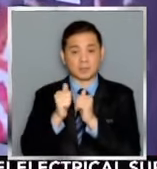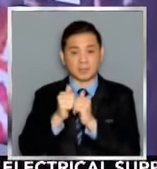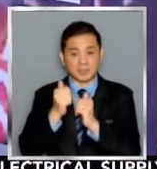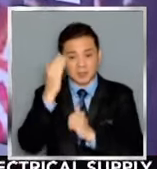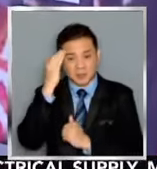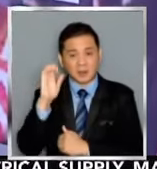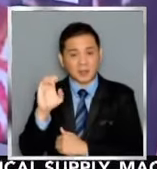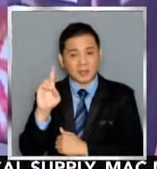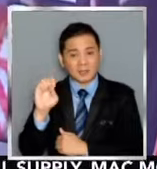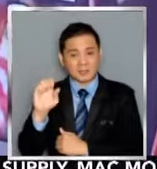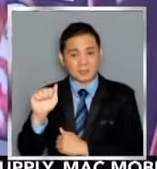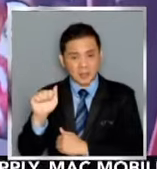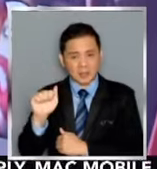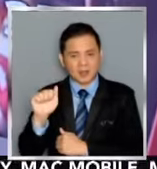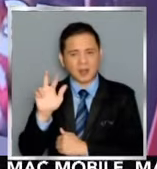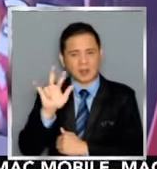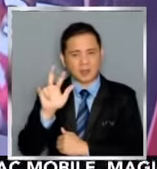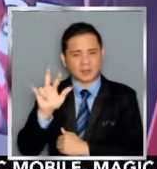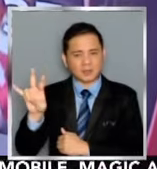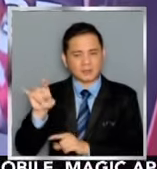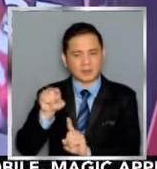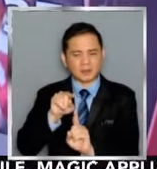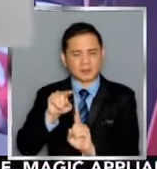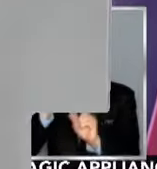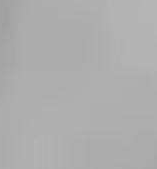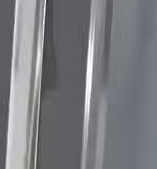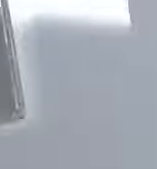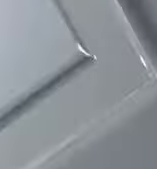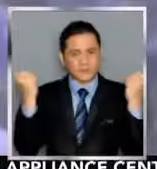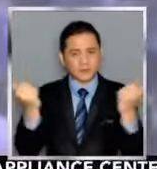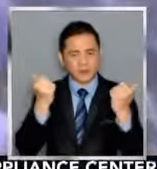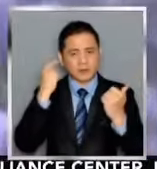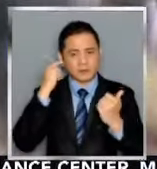Revolution. Tinutukan niya ni Bernadette Reyes.